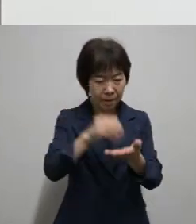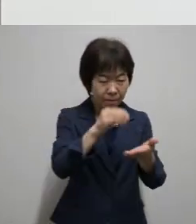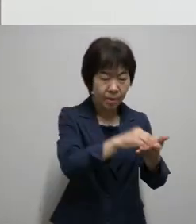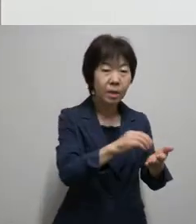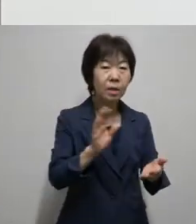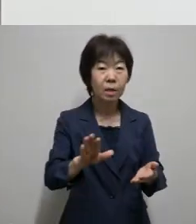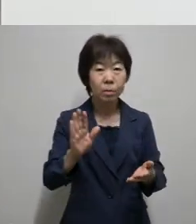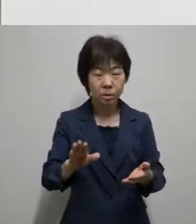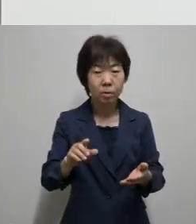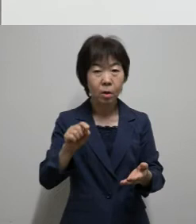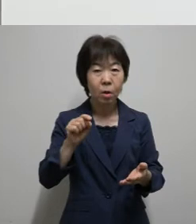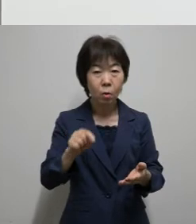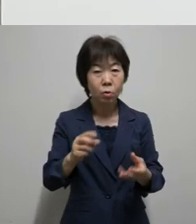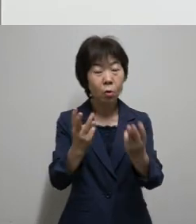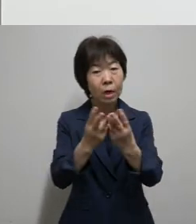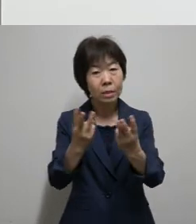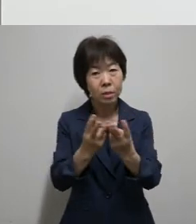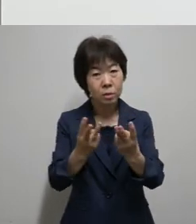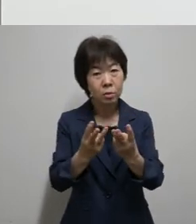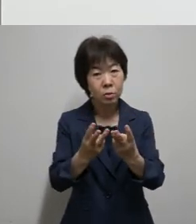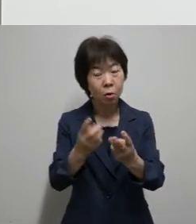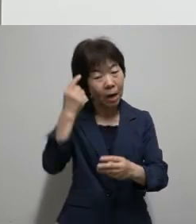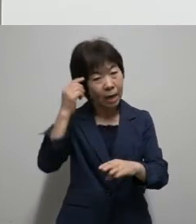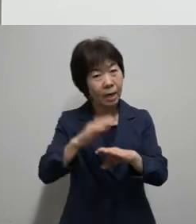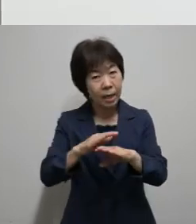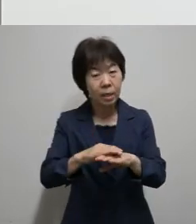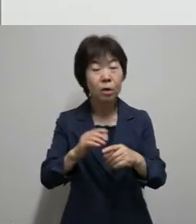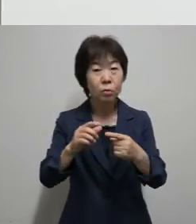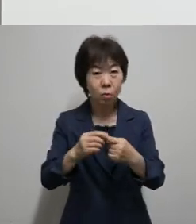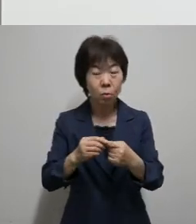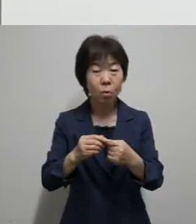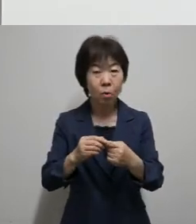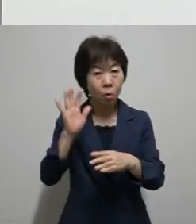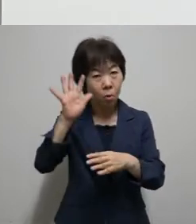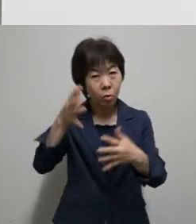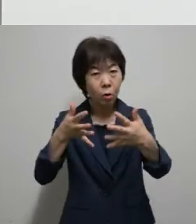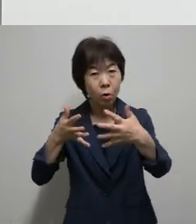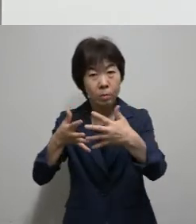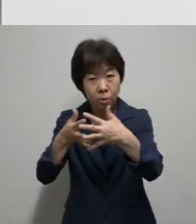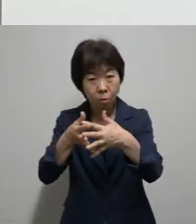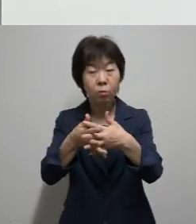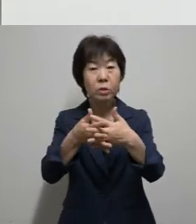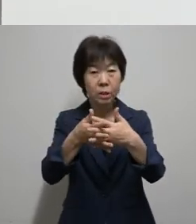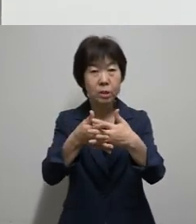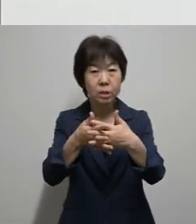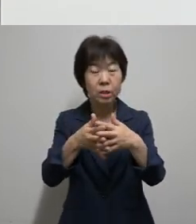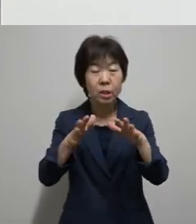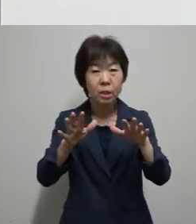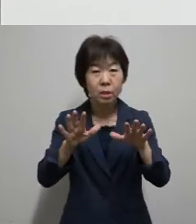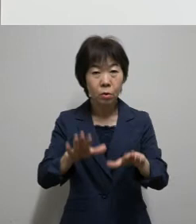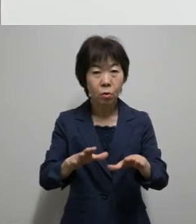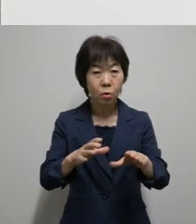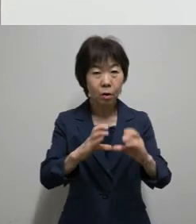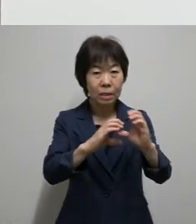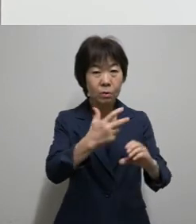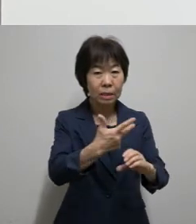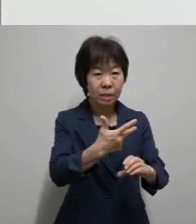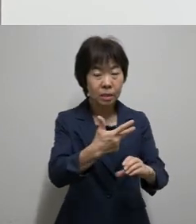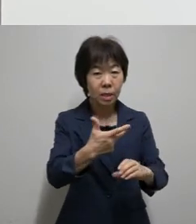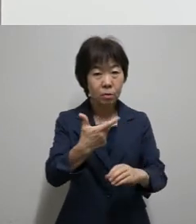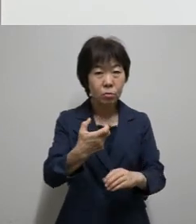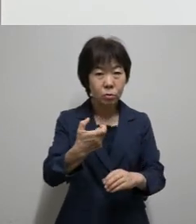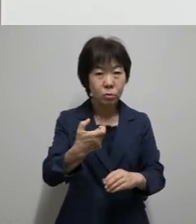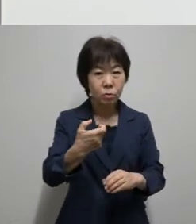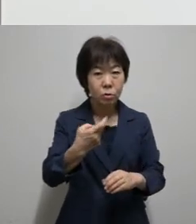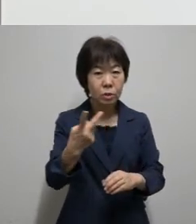この数の受け止めと今後の見通しなんですけれどもすでにきょういわき市では判明文で62人の感染者が確認されている